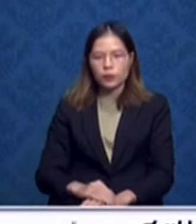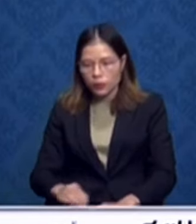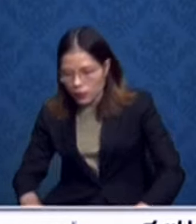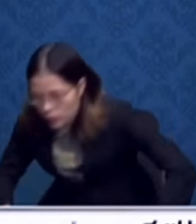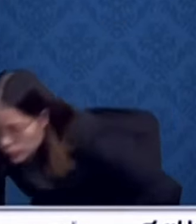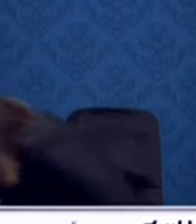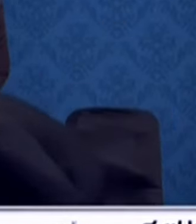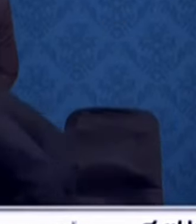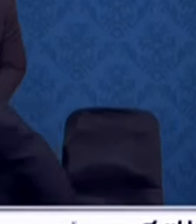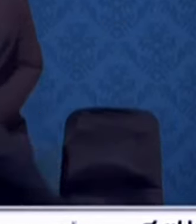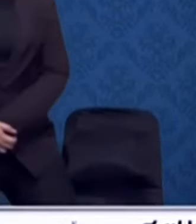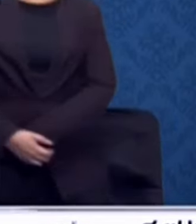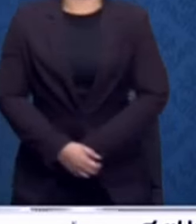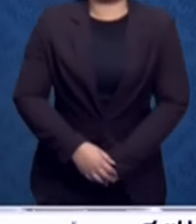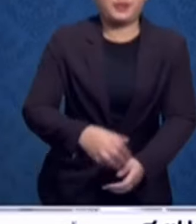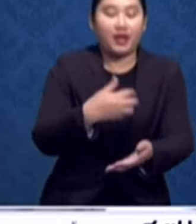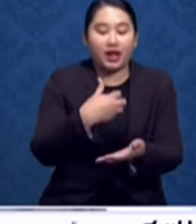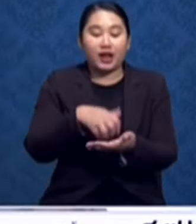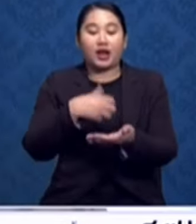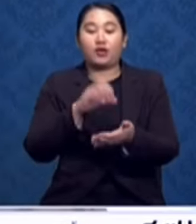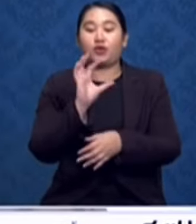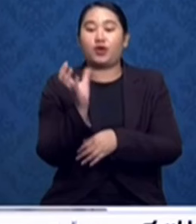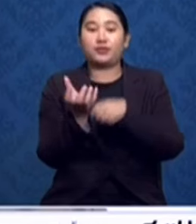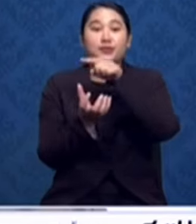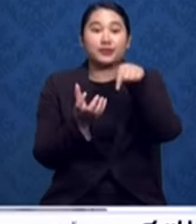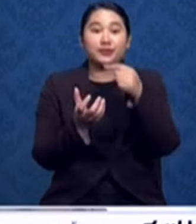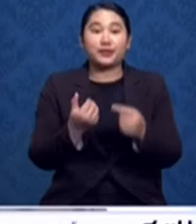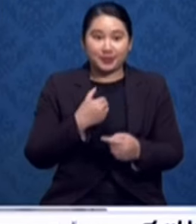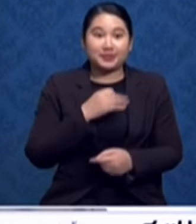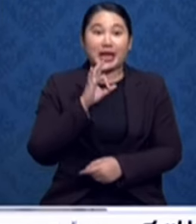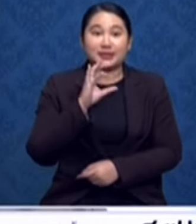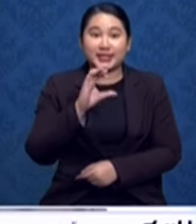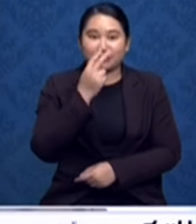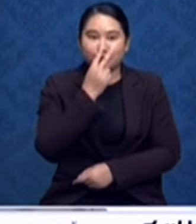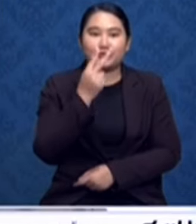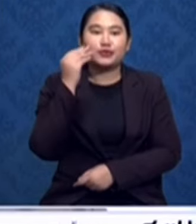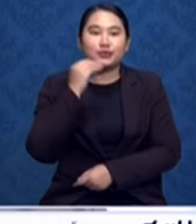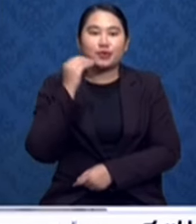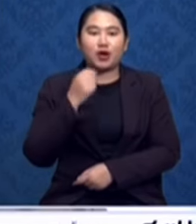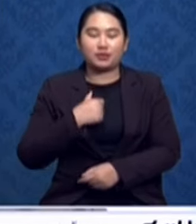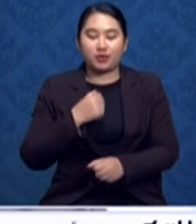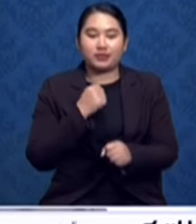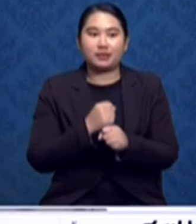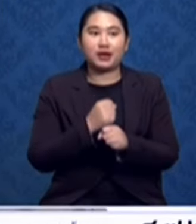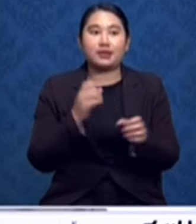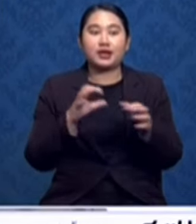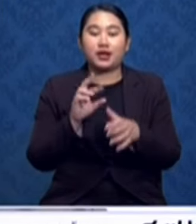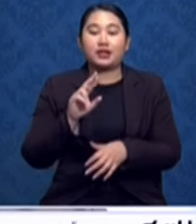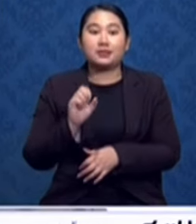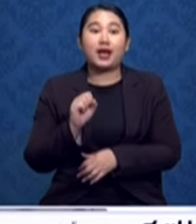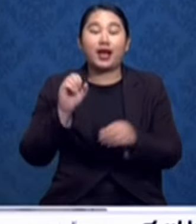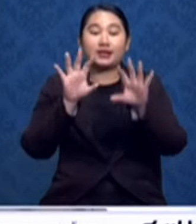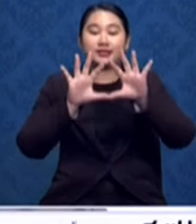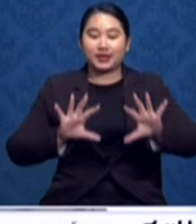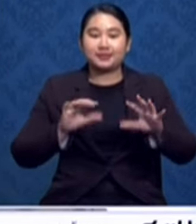อบโลกนะครับของอาจารย์ปิติศรีแสงนามเนี่ยผมก็เป็นแฟนประจำได้เพราะตัวผมเองเนี่ยก็ทำงานเกี่ยวกับรัฐสภาอาเซียนอยู่เยอะแ